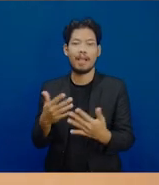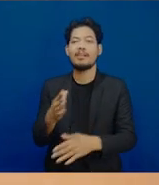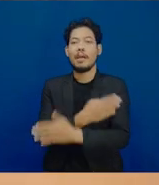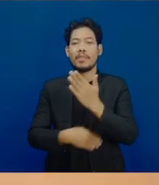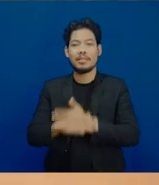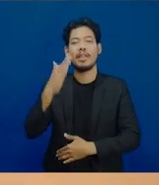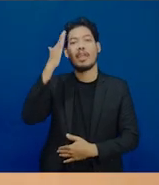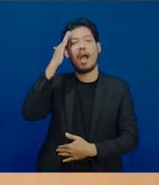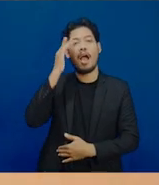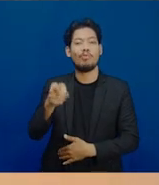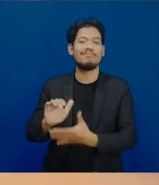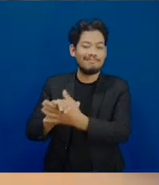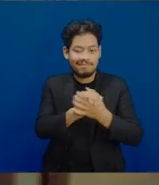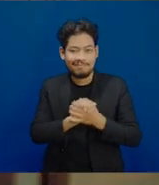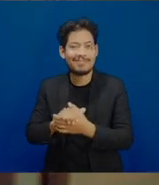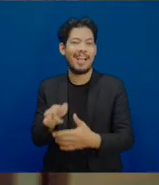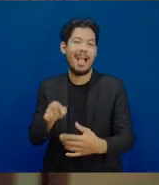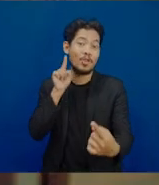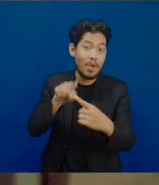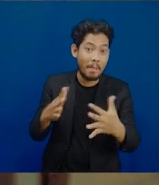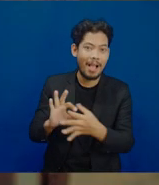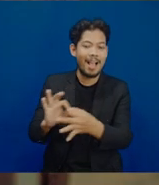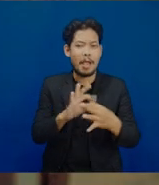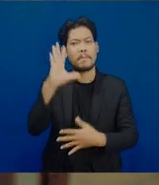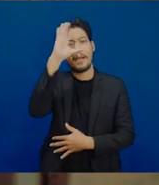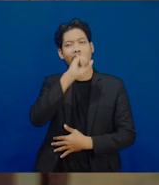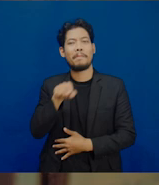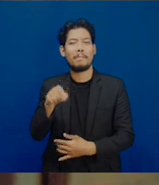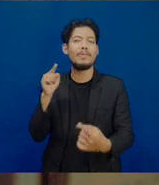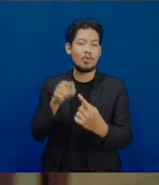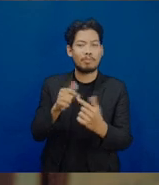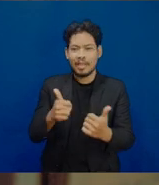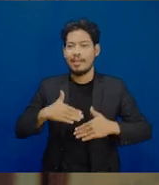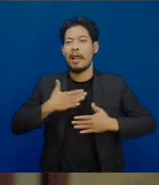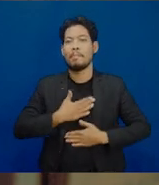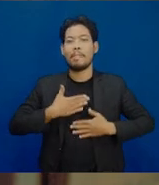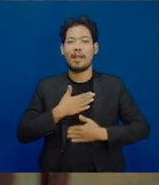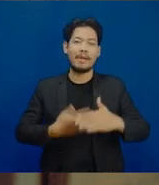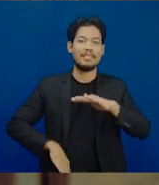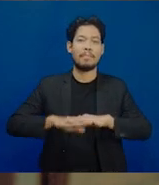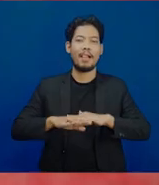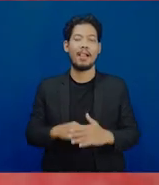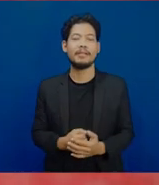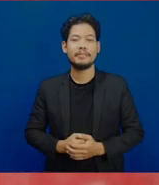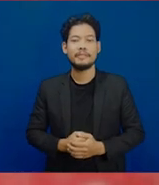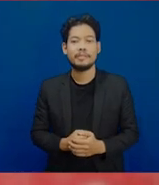kalau penyandang disabilitas itu terlibat dalam proses perencanaan, tentunya mereka kelak akan bisa menikmati secara maksimal.